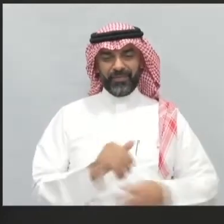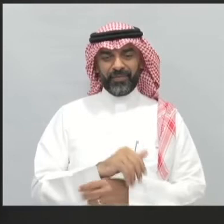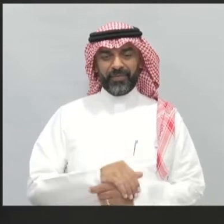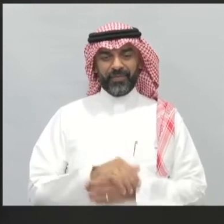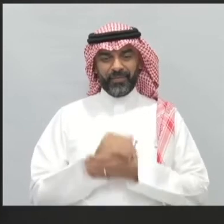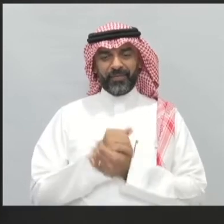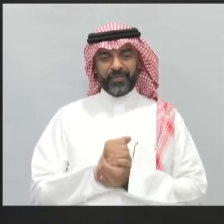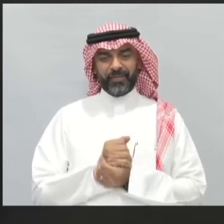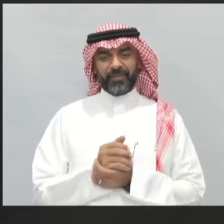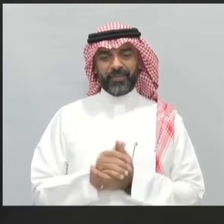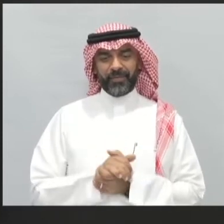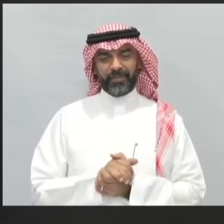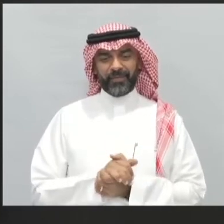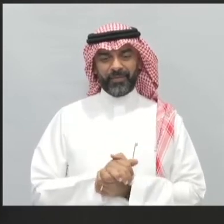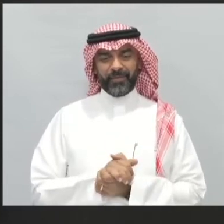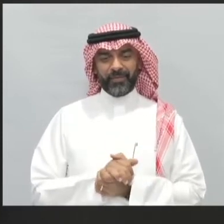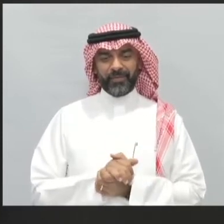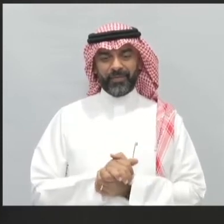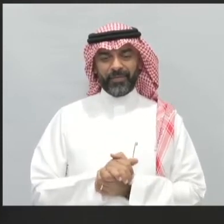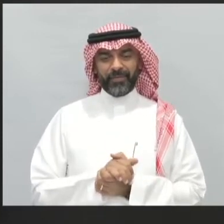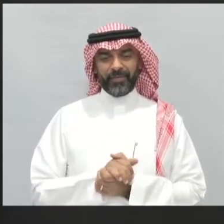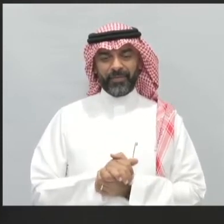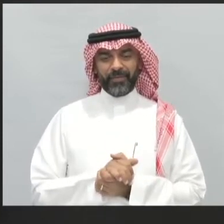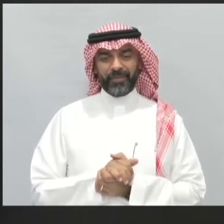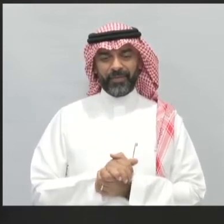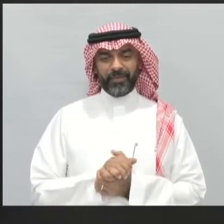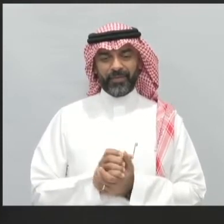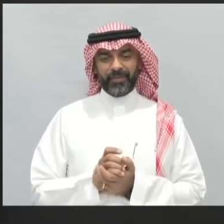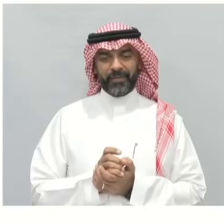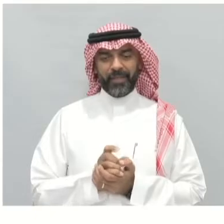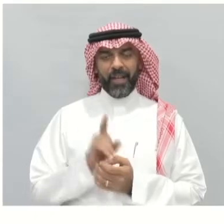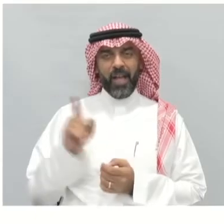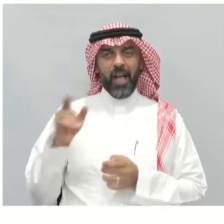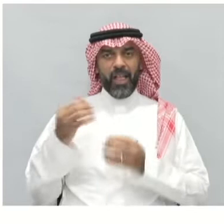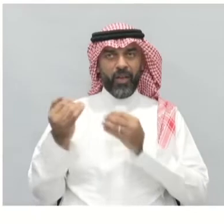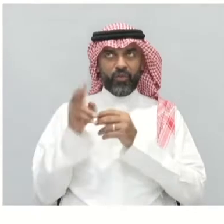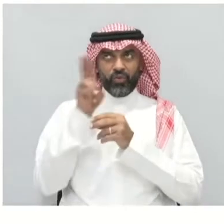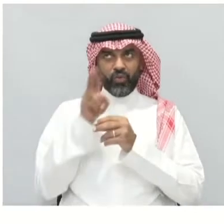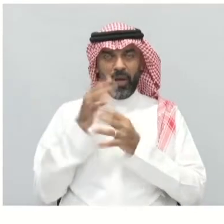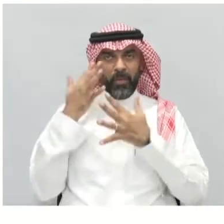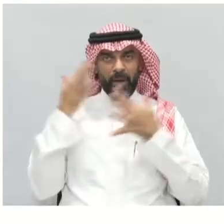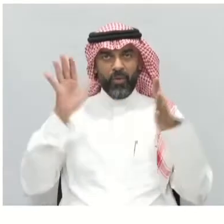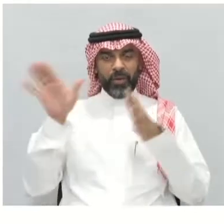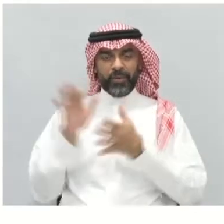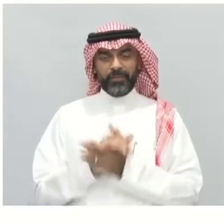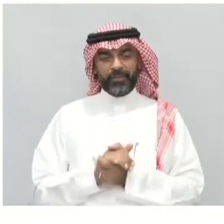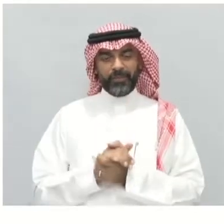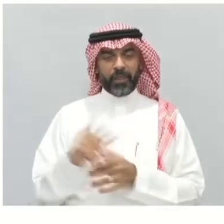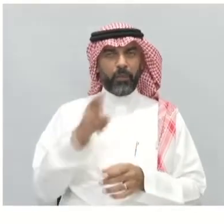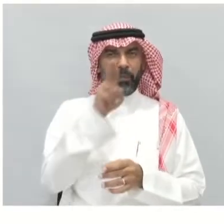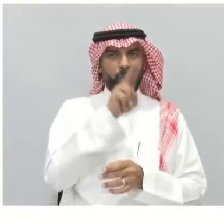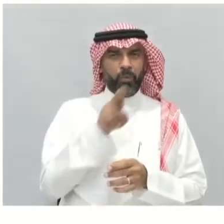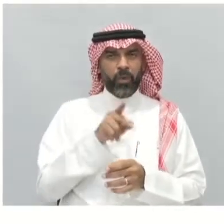ثانيه راح اكتب المعطيات الان هذه المعطيات اللي عندنا حسب ما حددناها وايش المطلوب